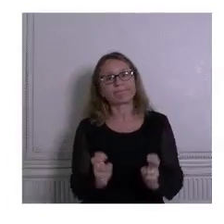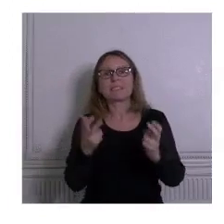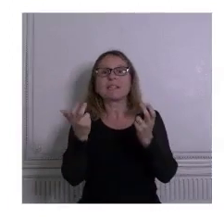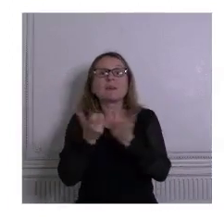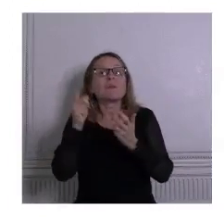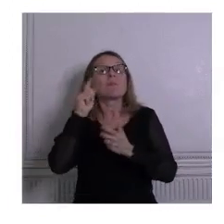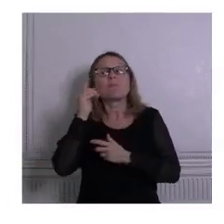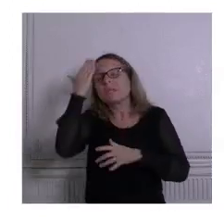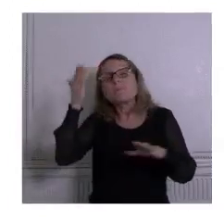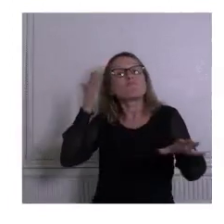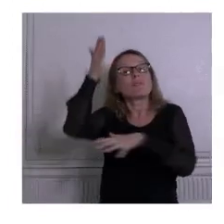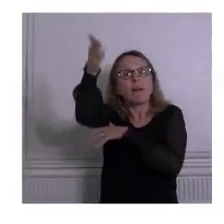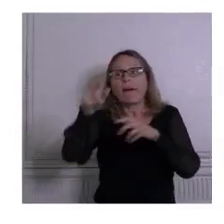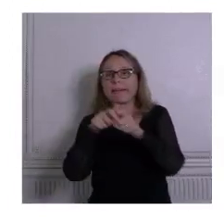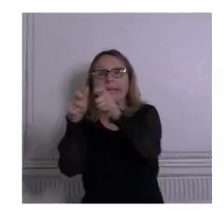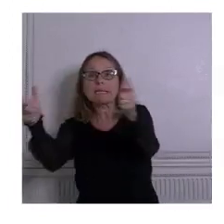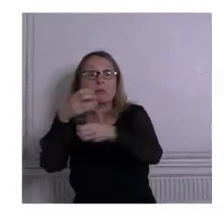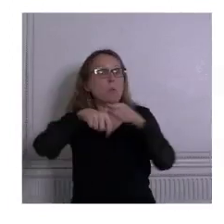attendons des points